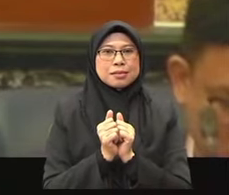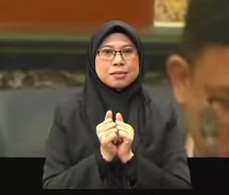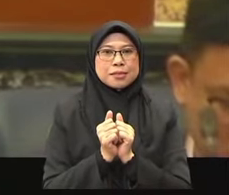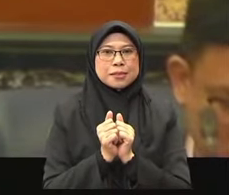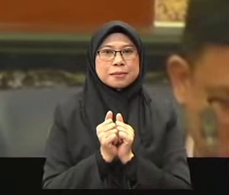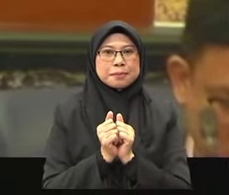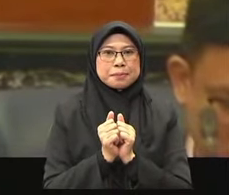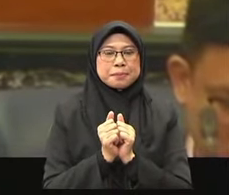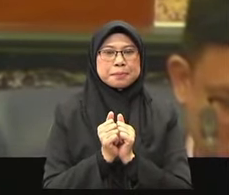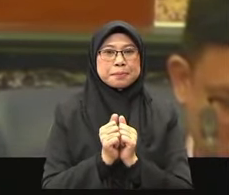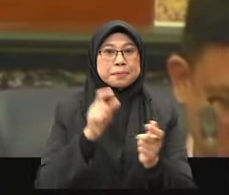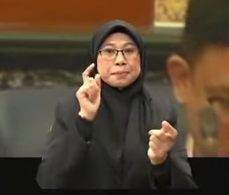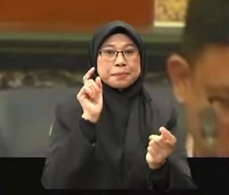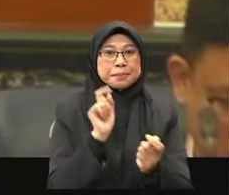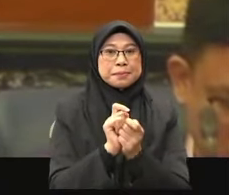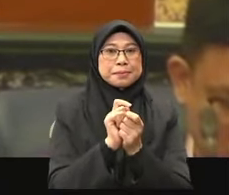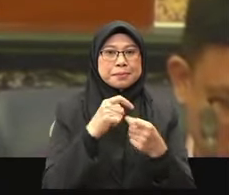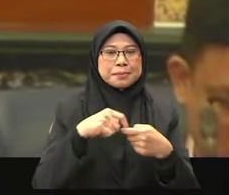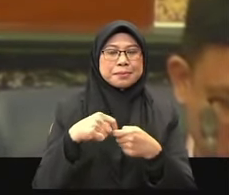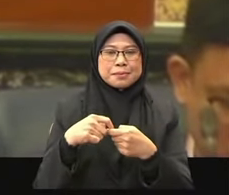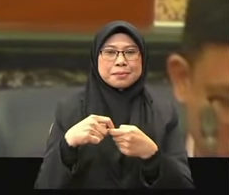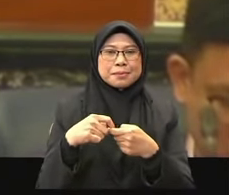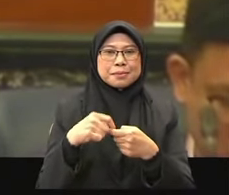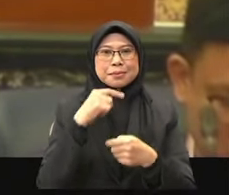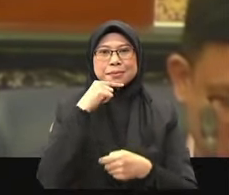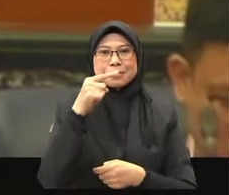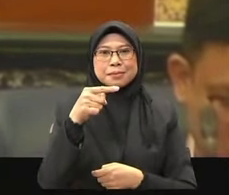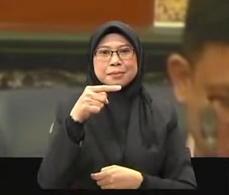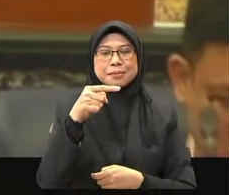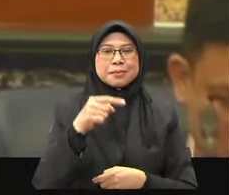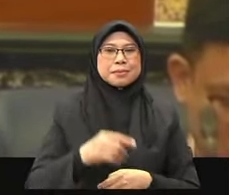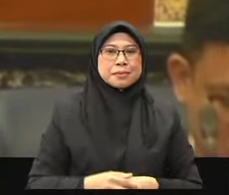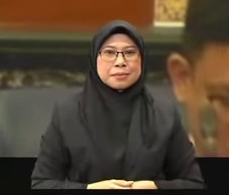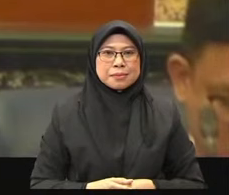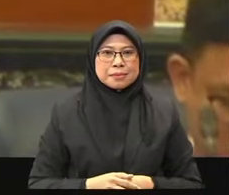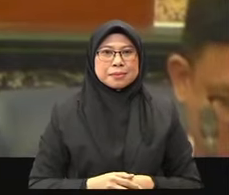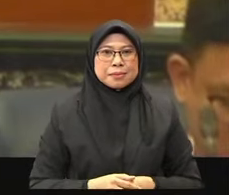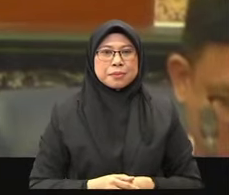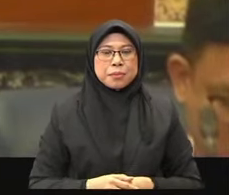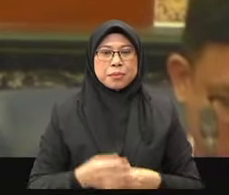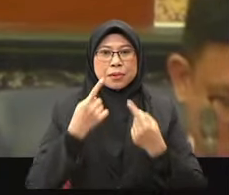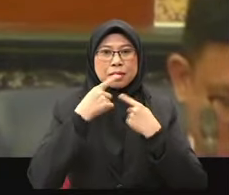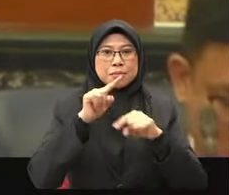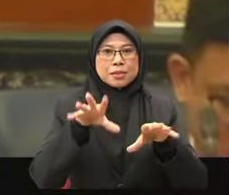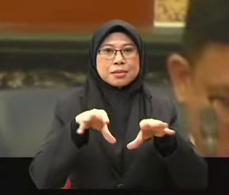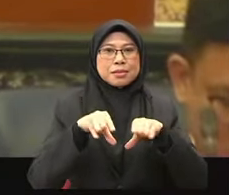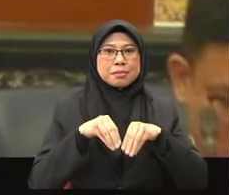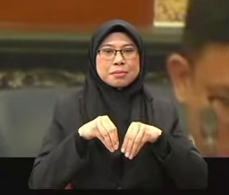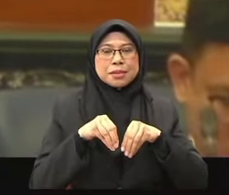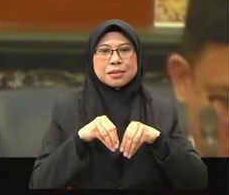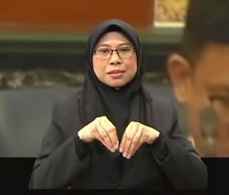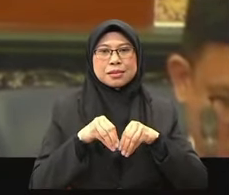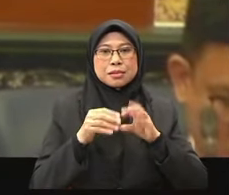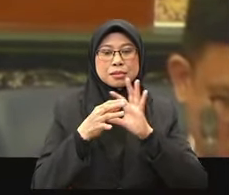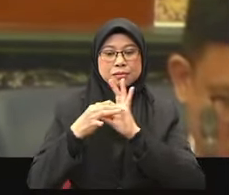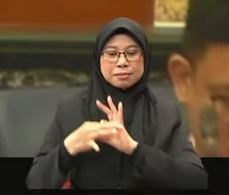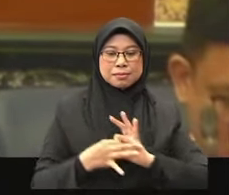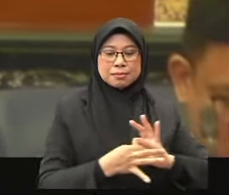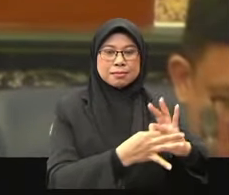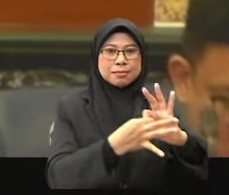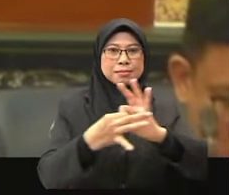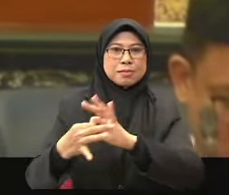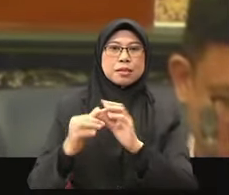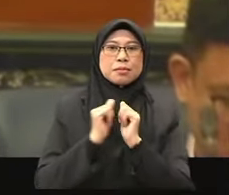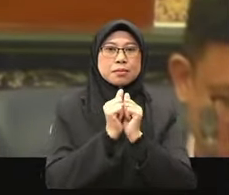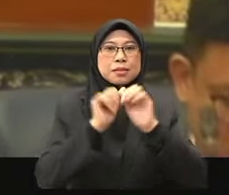tradisi sebegini, saya percaya ramai generasi baru hari ini kurang celik ataupun tidak pasti cerita di sebalik semua sambutan ini. Maka